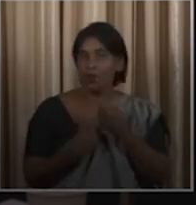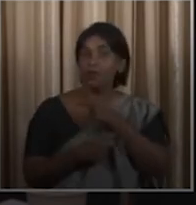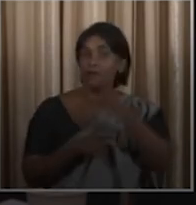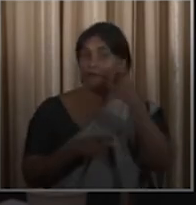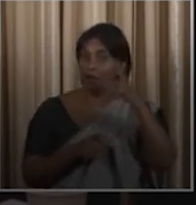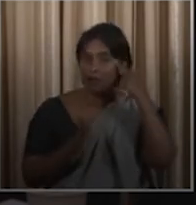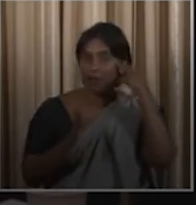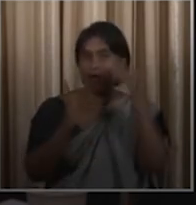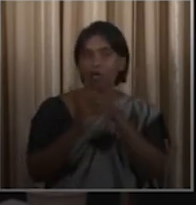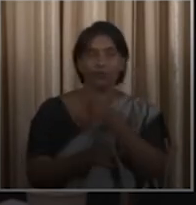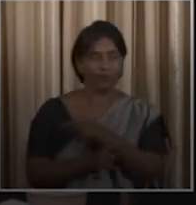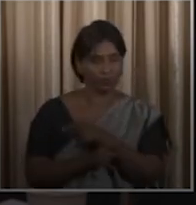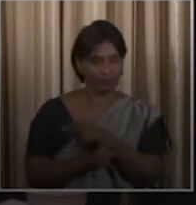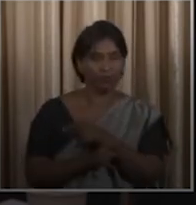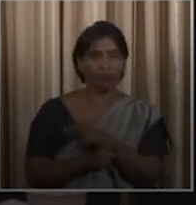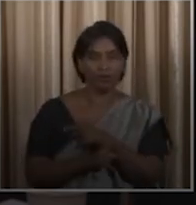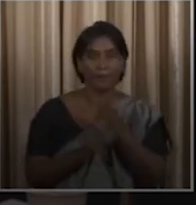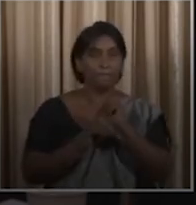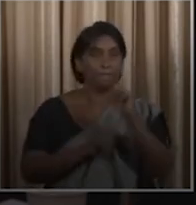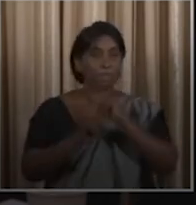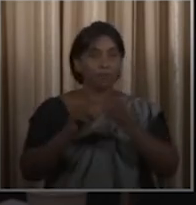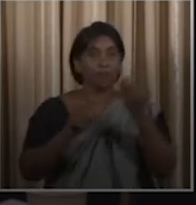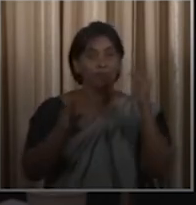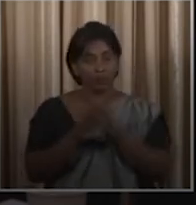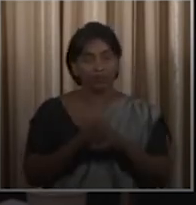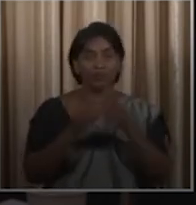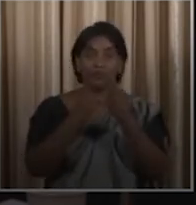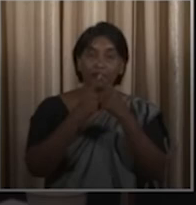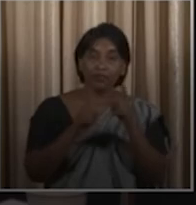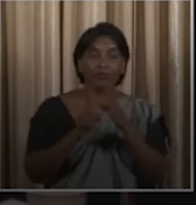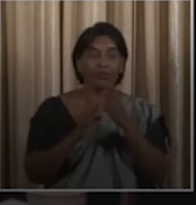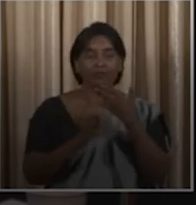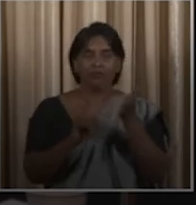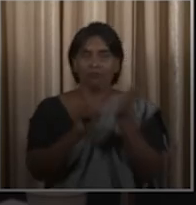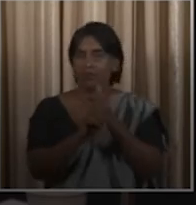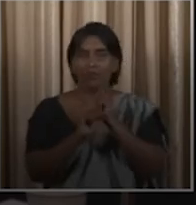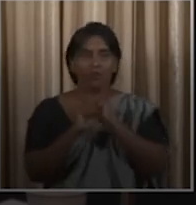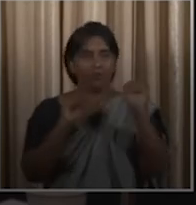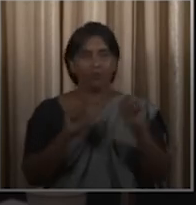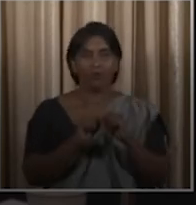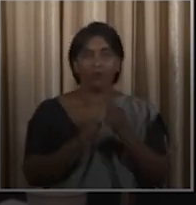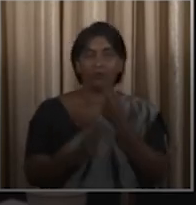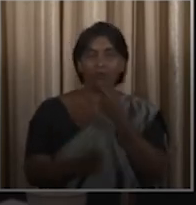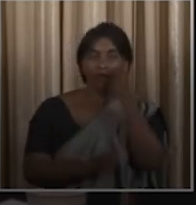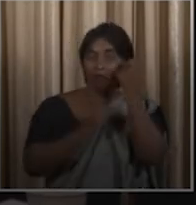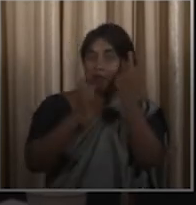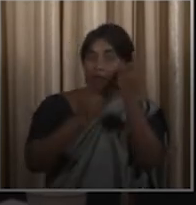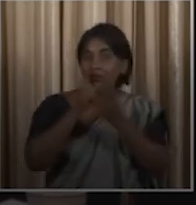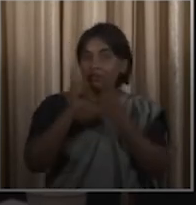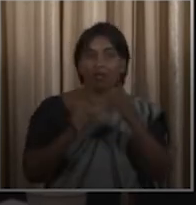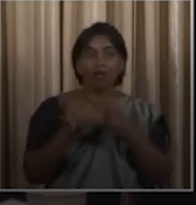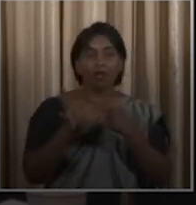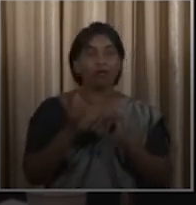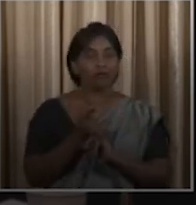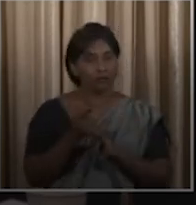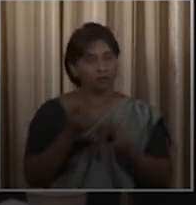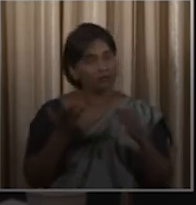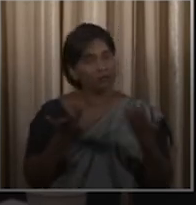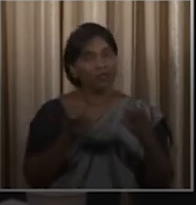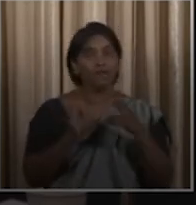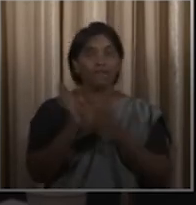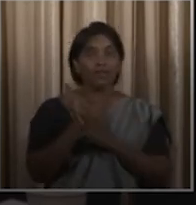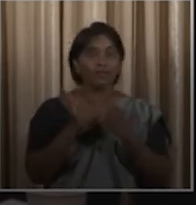Me parlimen tu revila kene vivide dawatan unene vivide etavili unene Ali Sabrige emanatang Vijayadas Rajapaksha adhikar